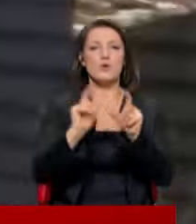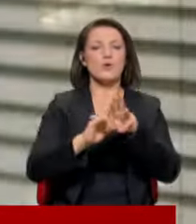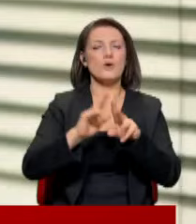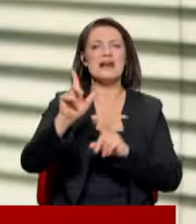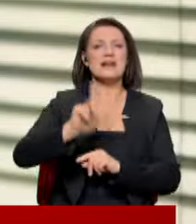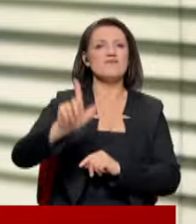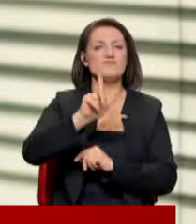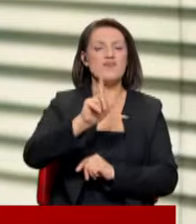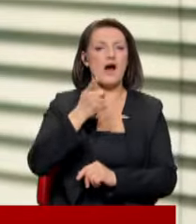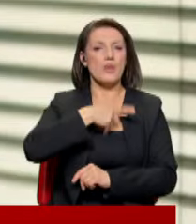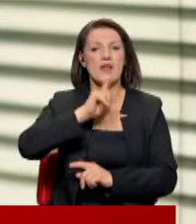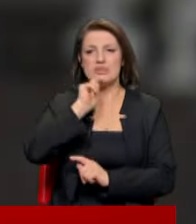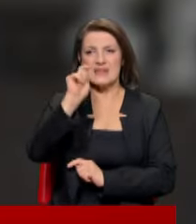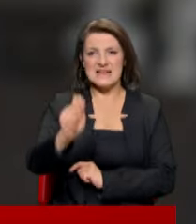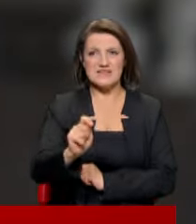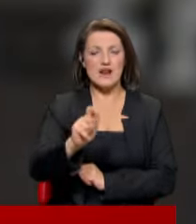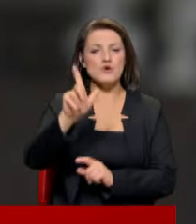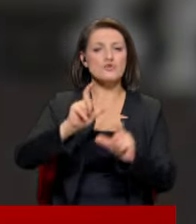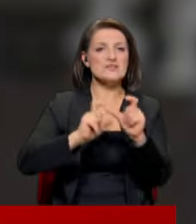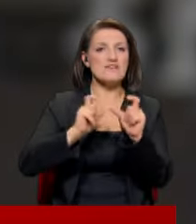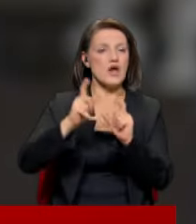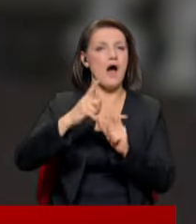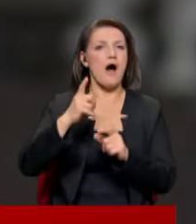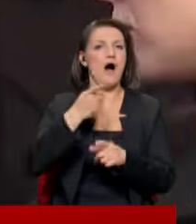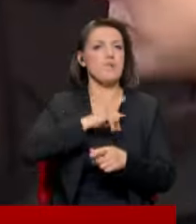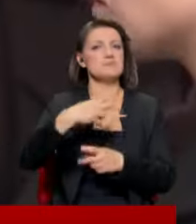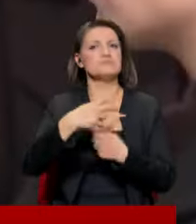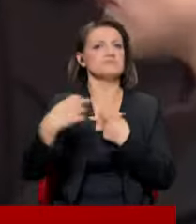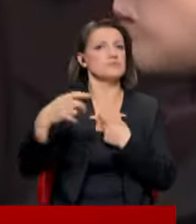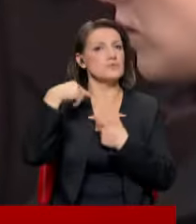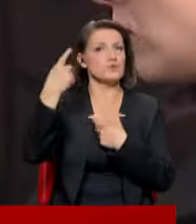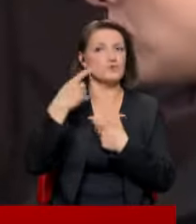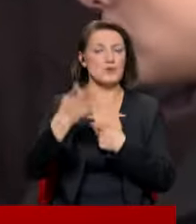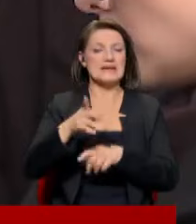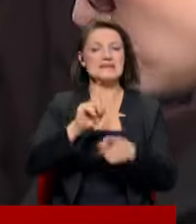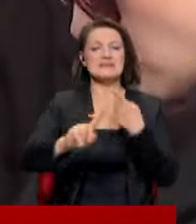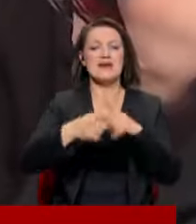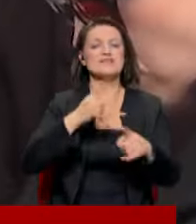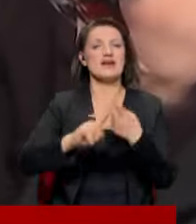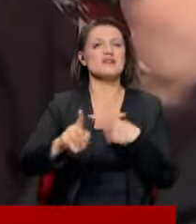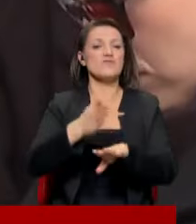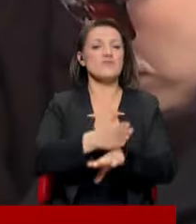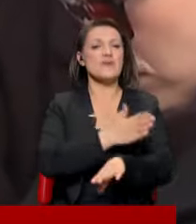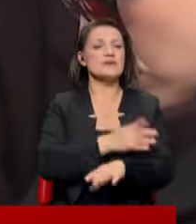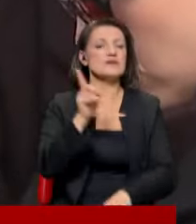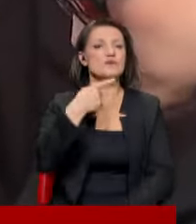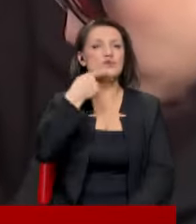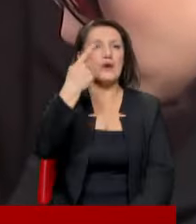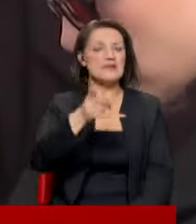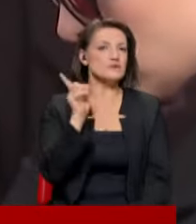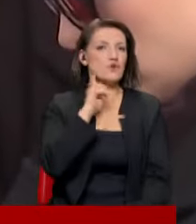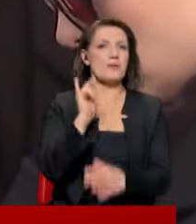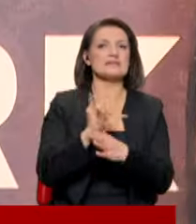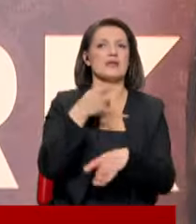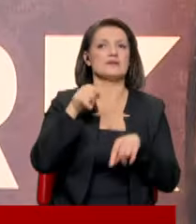teklifi Lütfü Savaş'ın adaylıktan alınacağı şeklinde yorumlandı. Siyaset vatandaşın söylediğini duyma sanatıdır. Verdiği mesajı